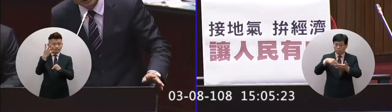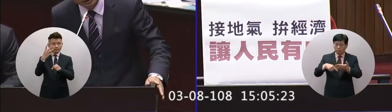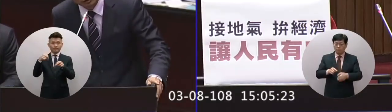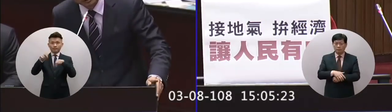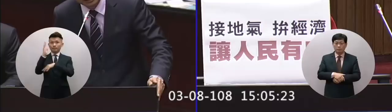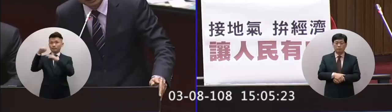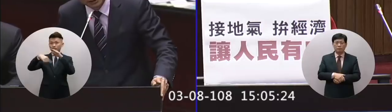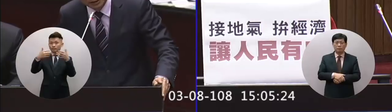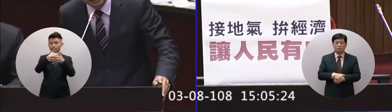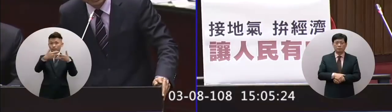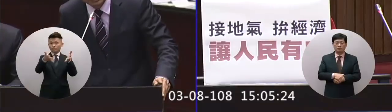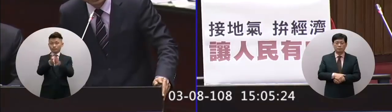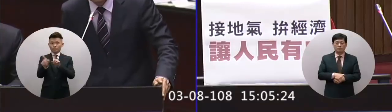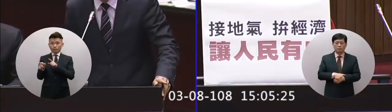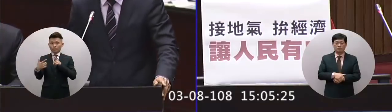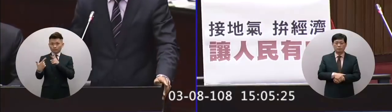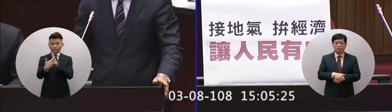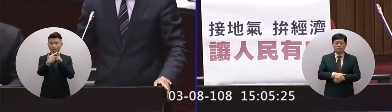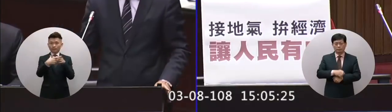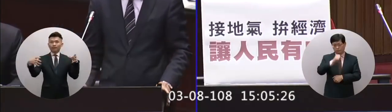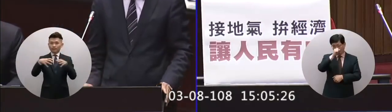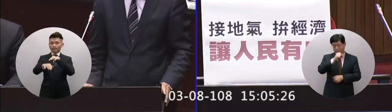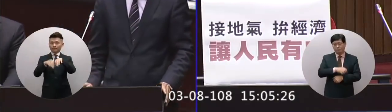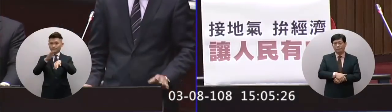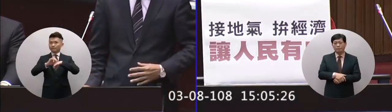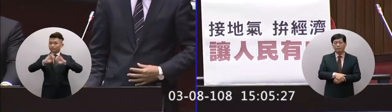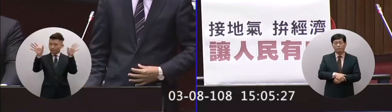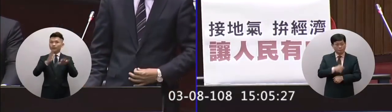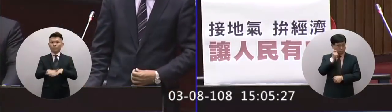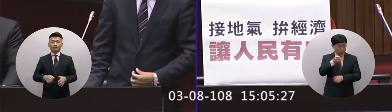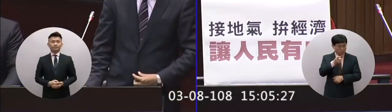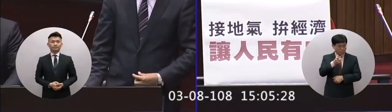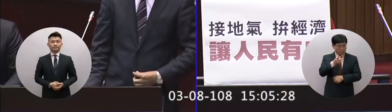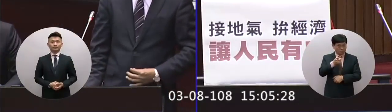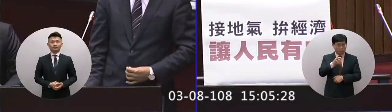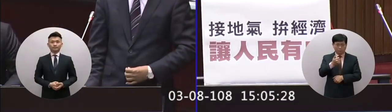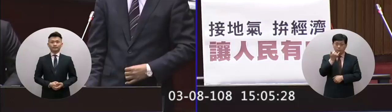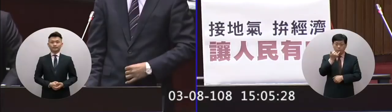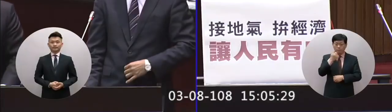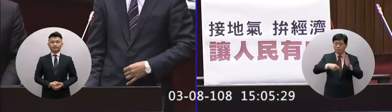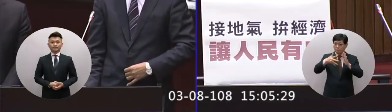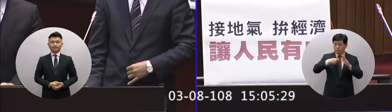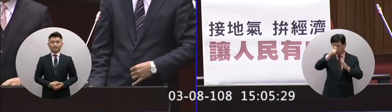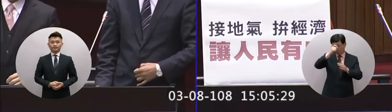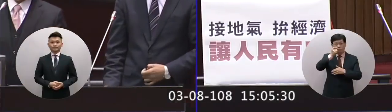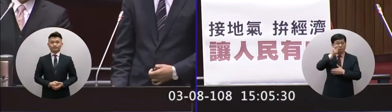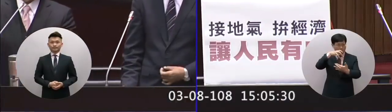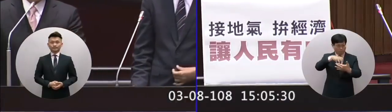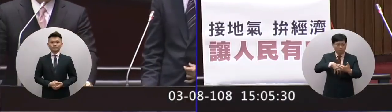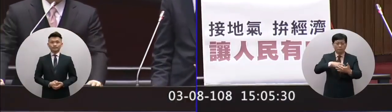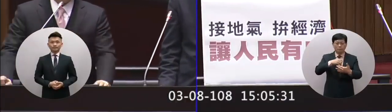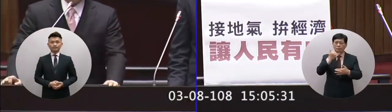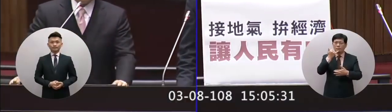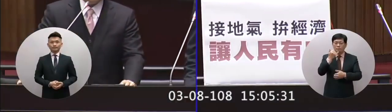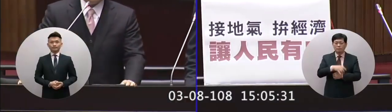行政院跟交通部这一边一起来完成。 好，那一个月给时间，院长，希望一个月后